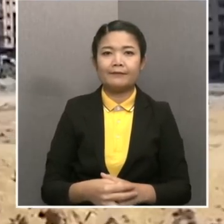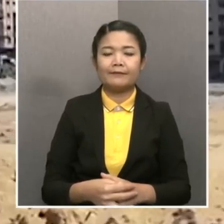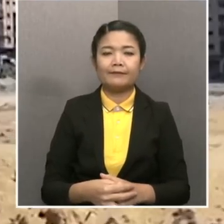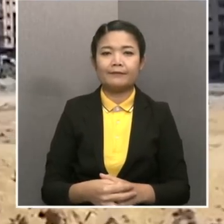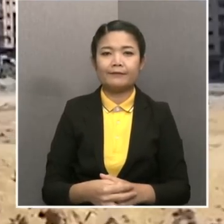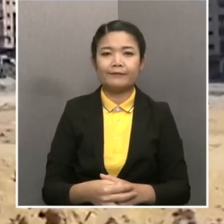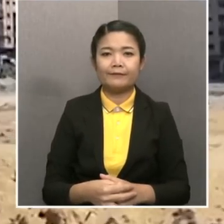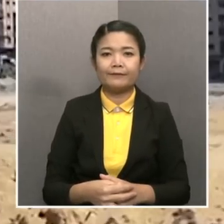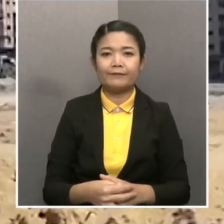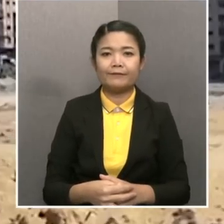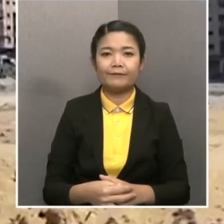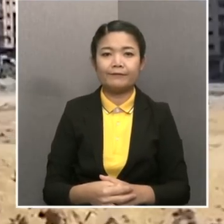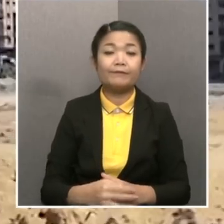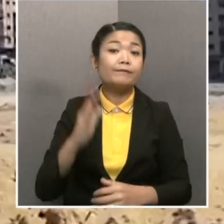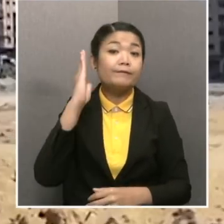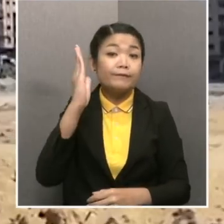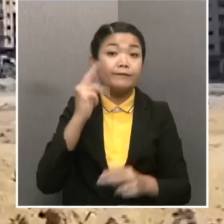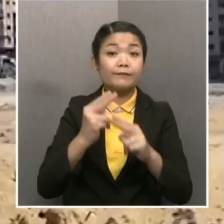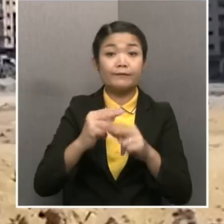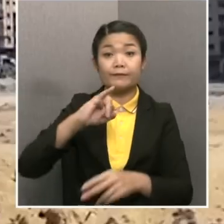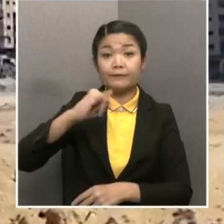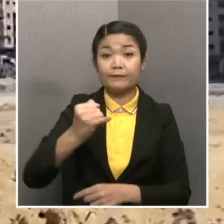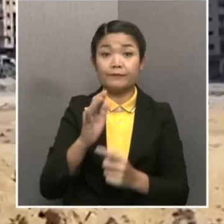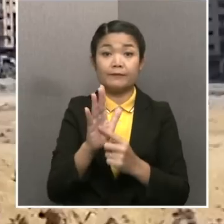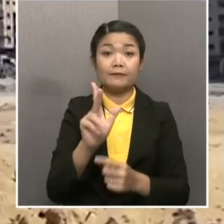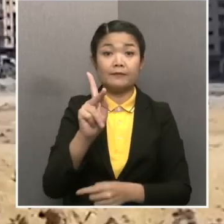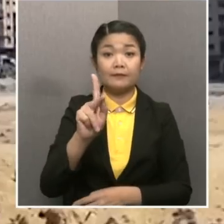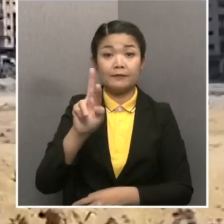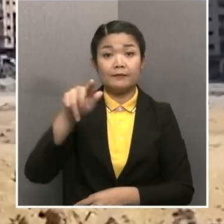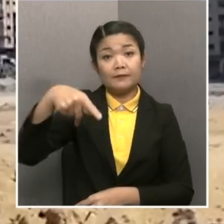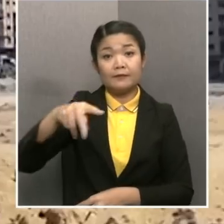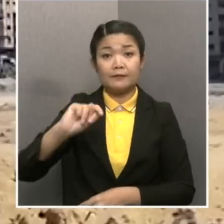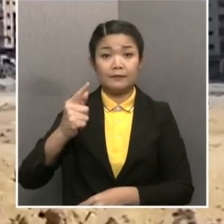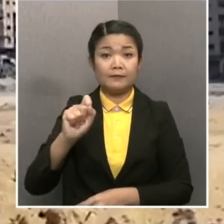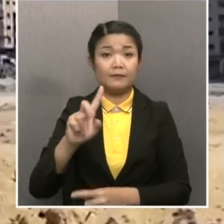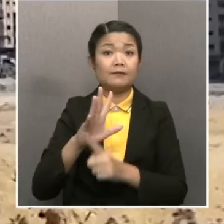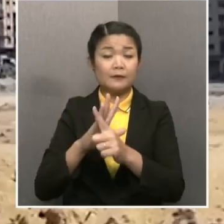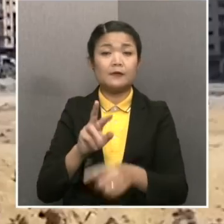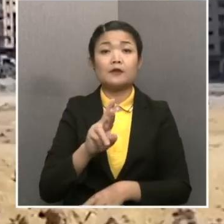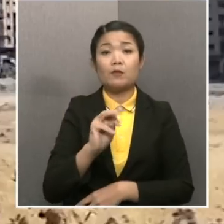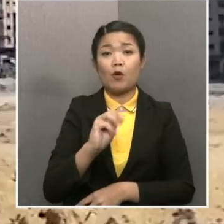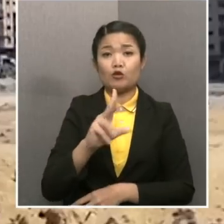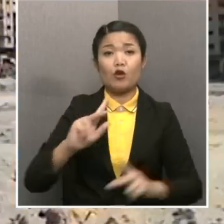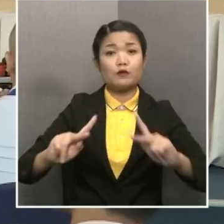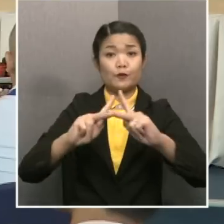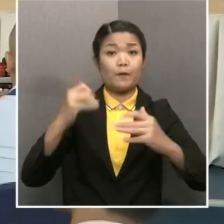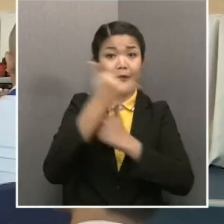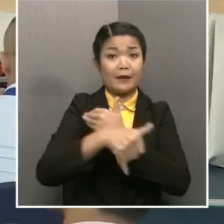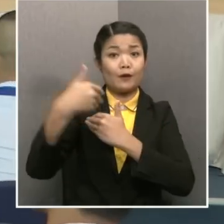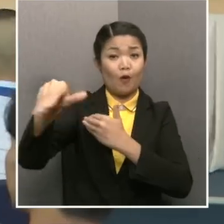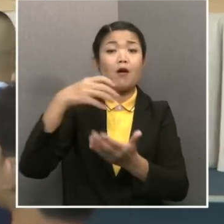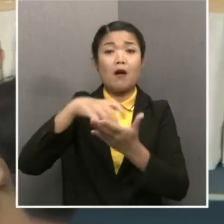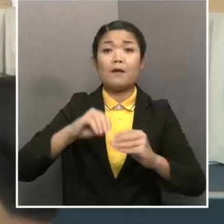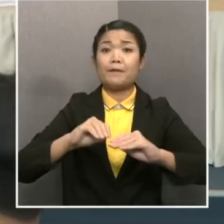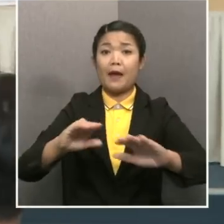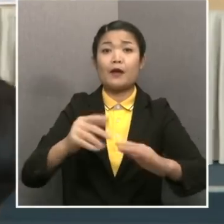ขณะที่คุณจักรพงษ์แสงมณีรัฐมนตรีช่วยว่าการกระทรวงการต่างประเทศเปิดเผยนะคะว่าวันนี้กระทรวงการต่างประเทศได้เชิญ3